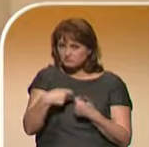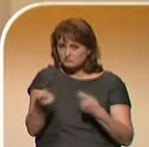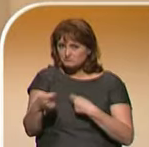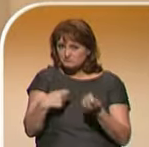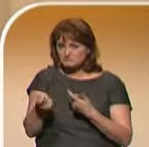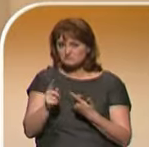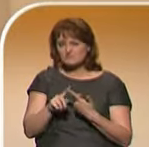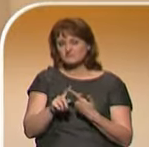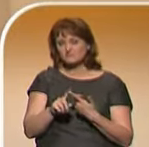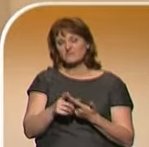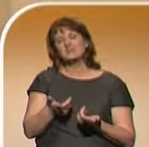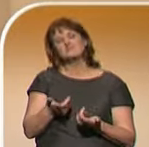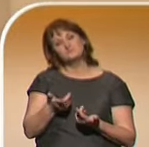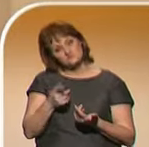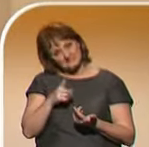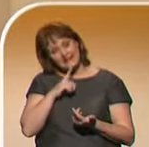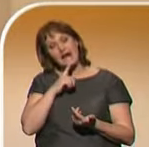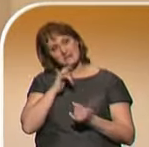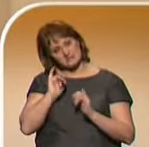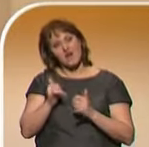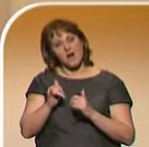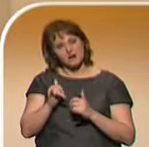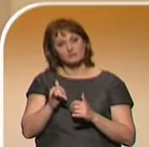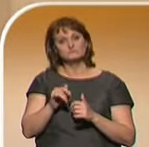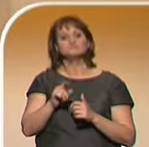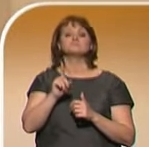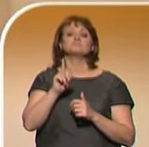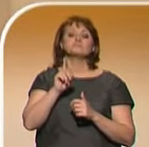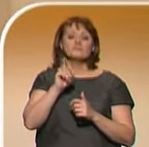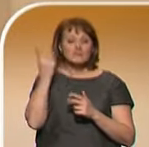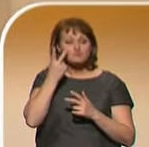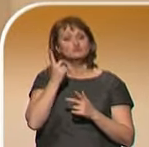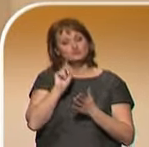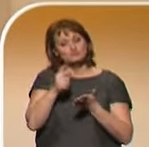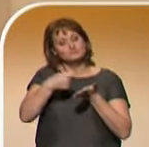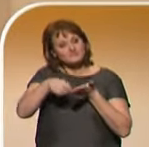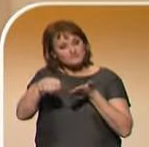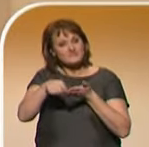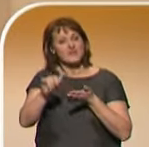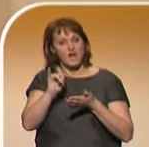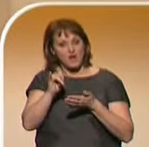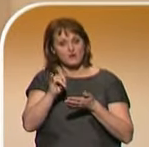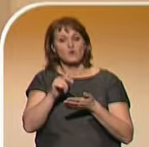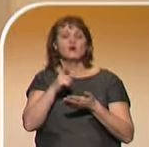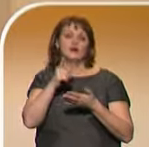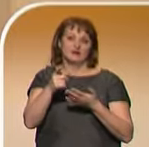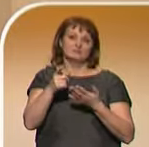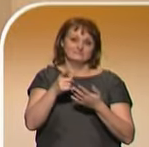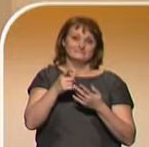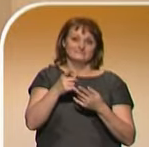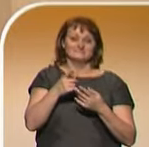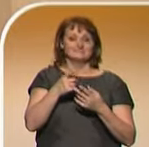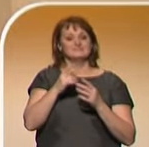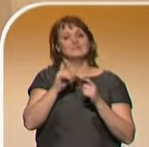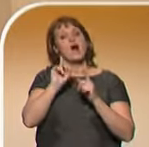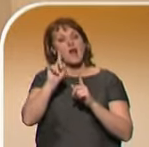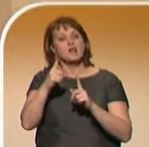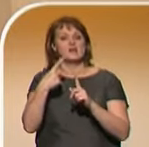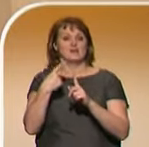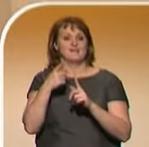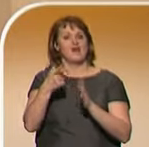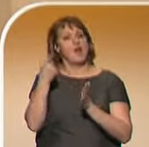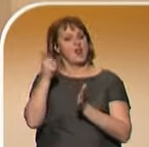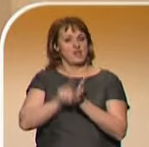to asi finančně náročnější. Řekla bych asi tak, ty finance v tom jsou. V jednom směru velmi pozitivně, protože vlastně je to strašně